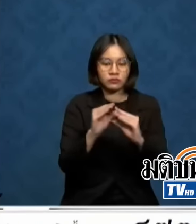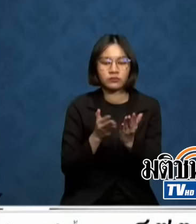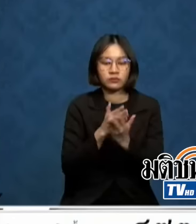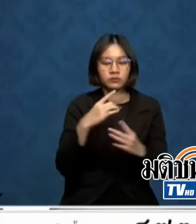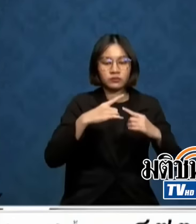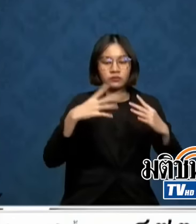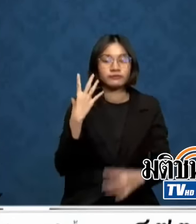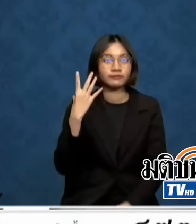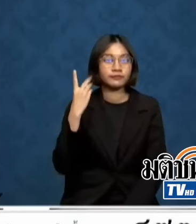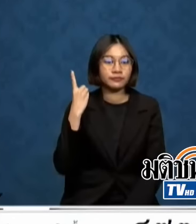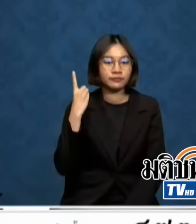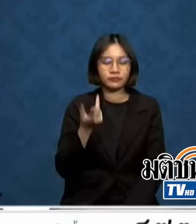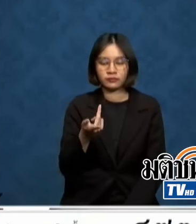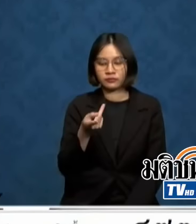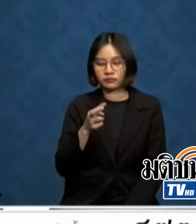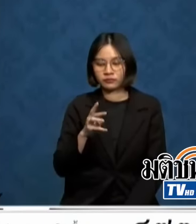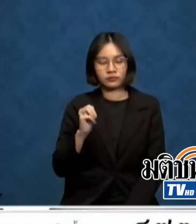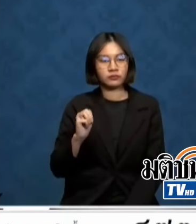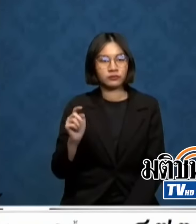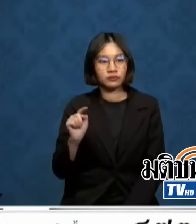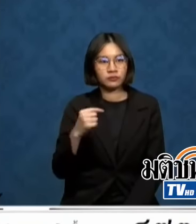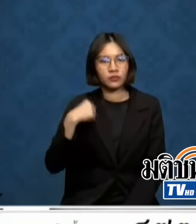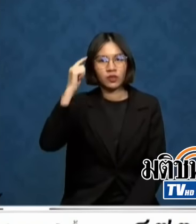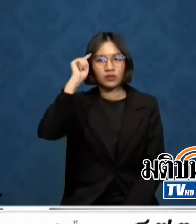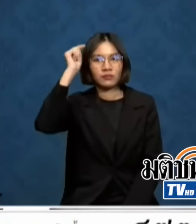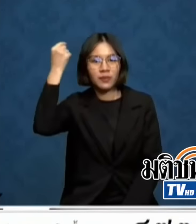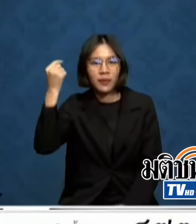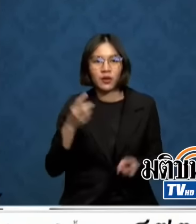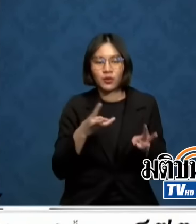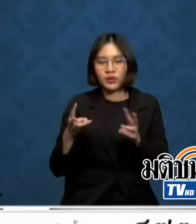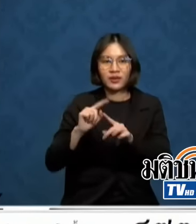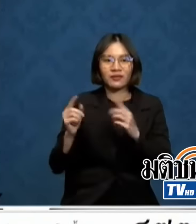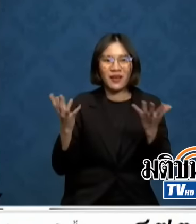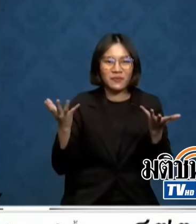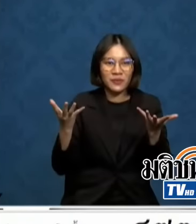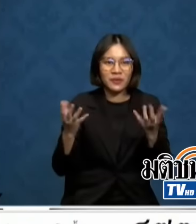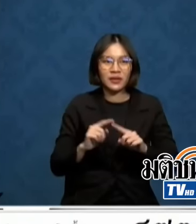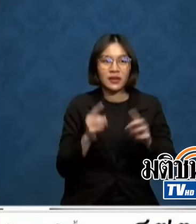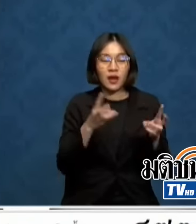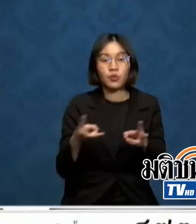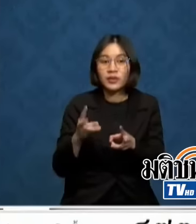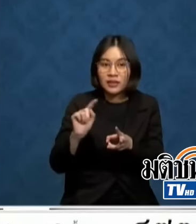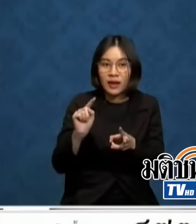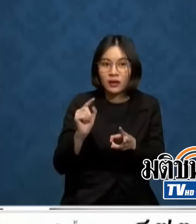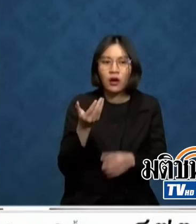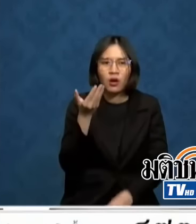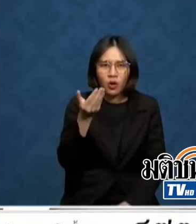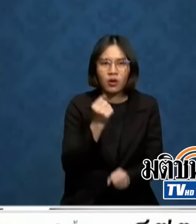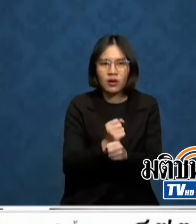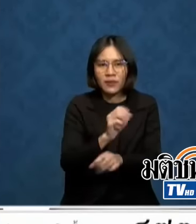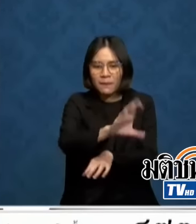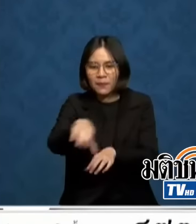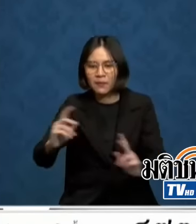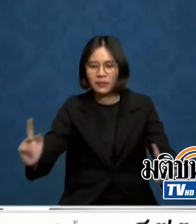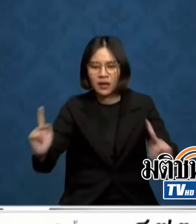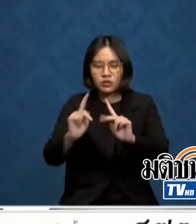ฝ่ายค้านเมื่อวานทางครมครับกลับไม่ได้มีไอเดียหรือแนวทางอะไรอยู่ในมือเลยแต่กลับใช้วิธีการในการขอให้หน่วยงานในแต่